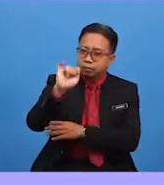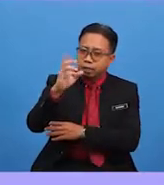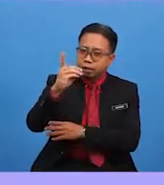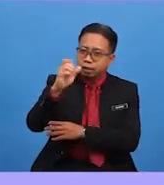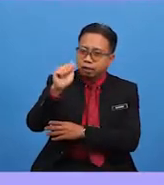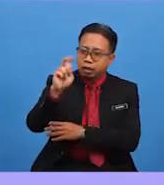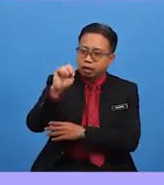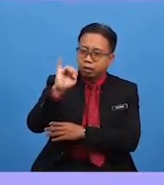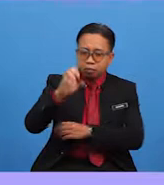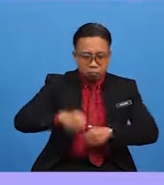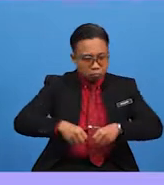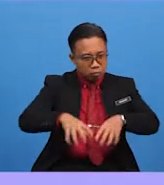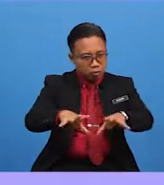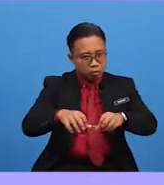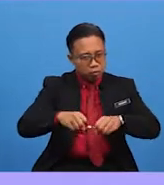permaidani.